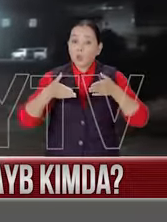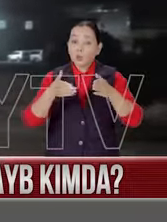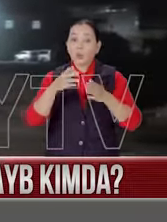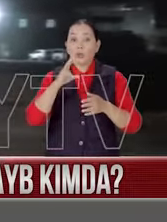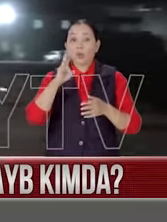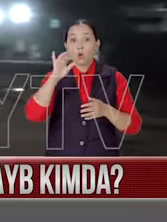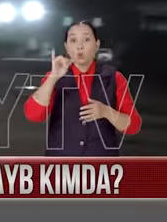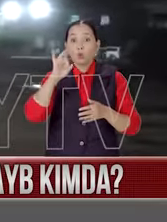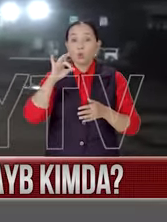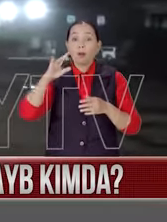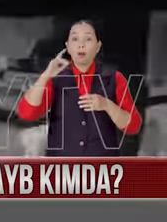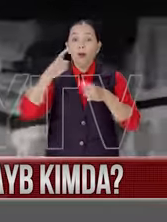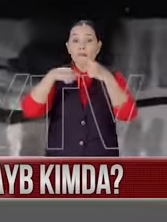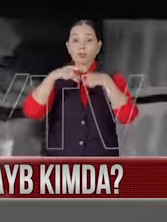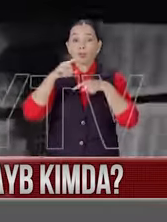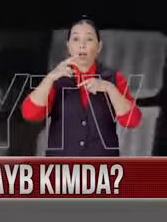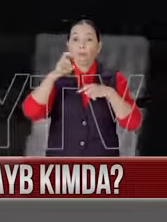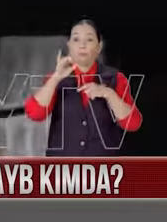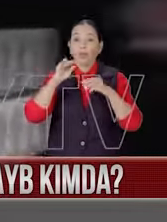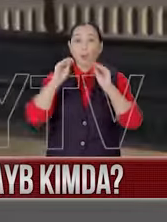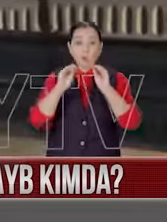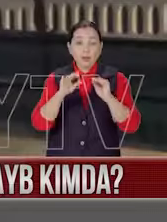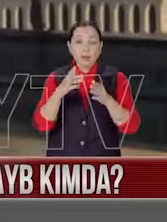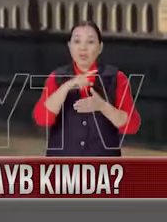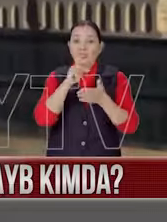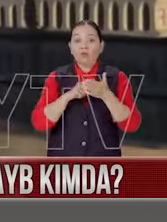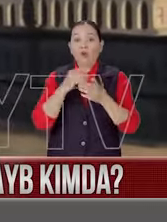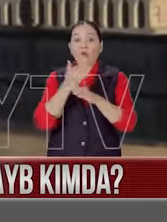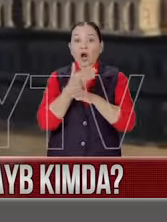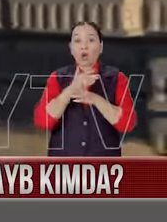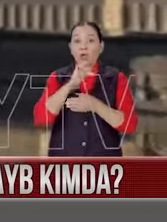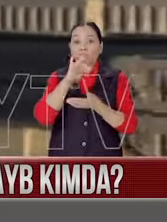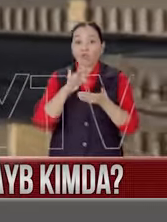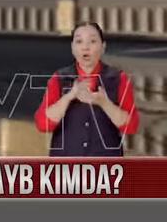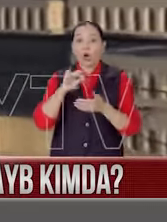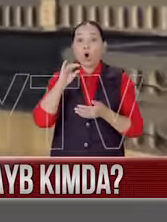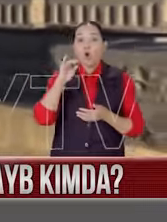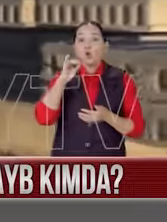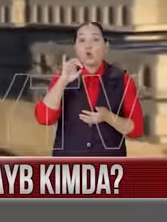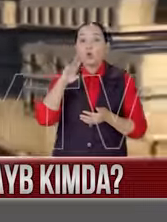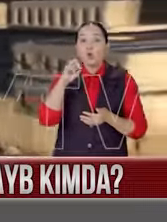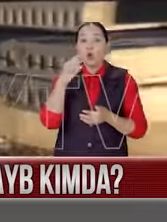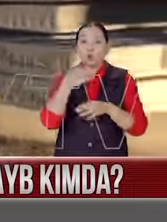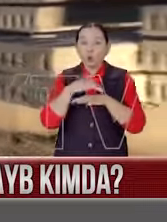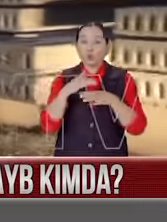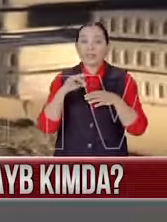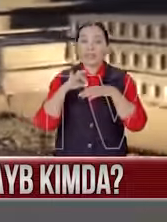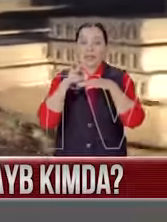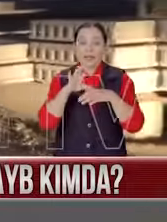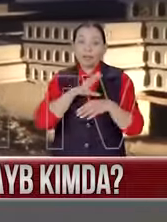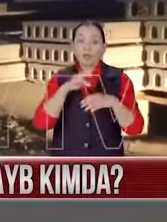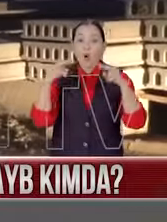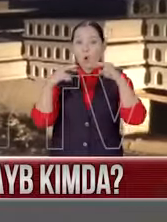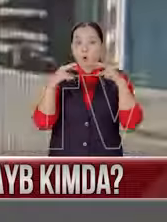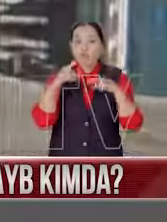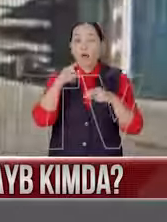bo'yiga nur qaytargichlarsiz beton taxlagan? Savollar qurshovida Farg'ona shahar chetida Yo'ldosh ko'chasiga yetdik. Vaziyatni shu yerdagi